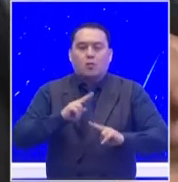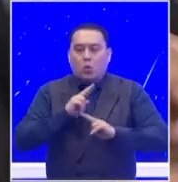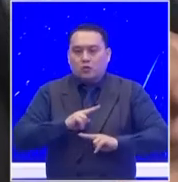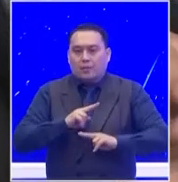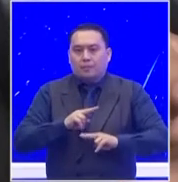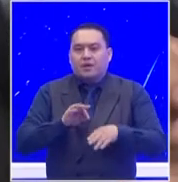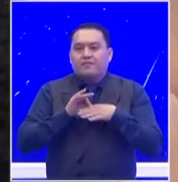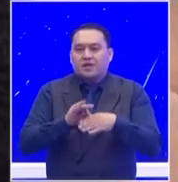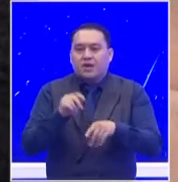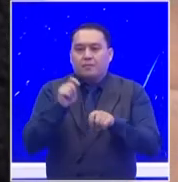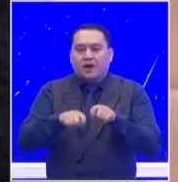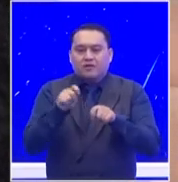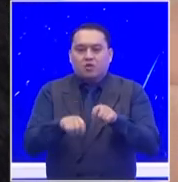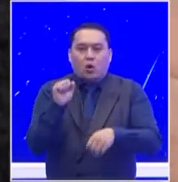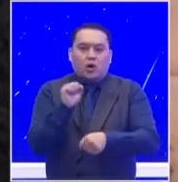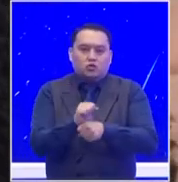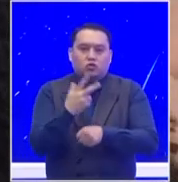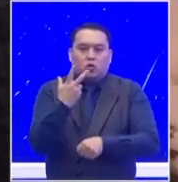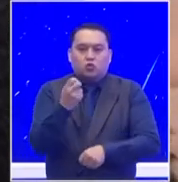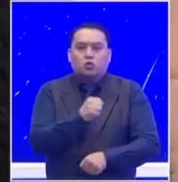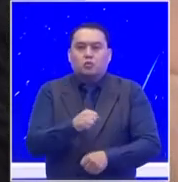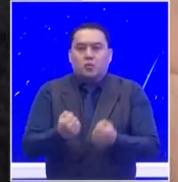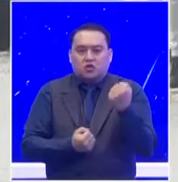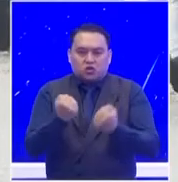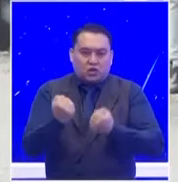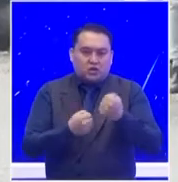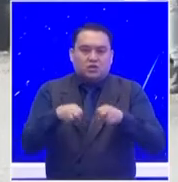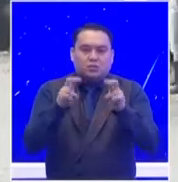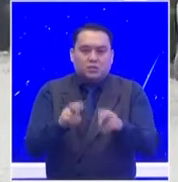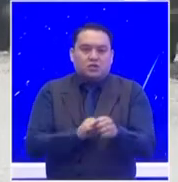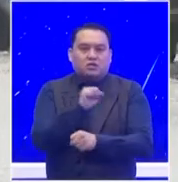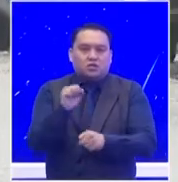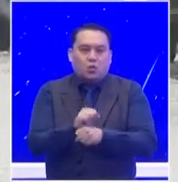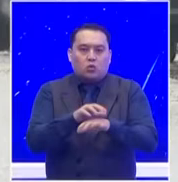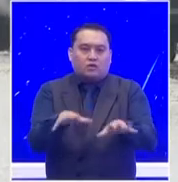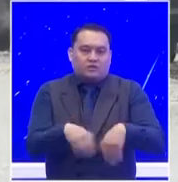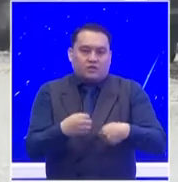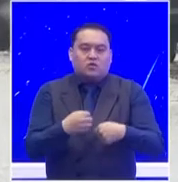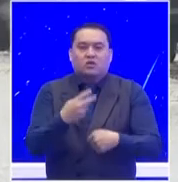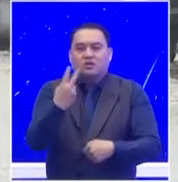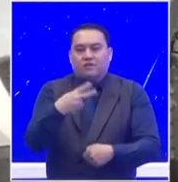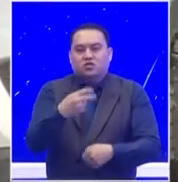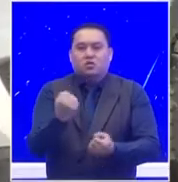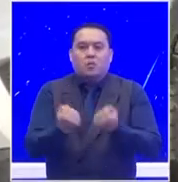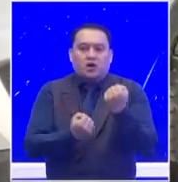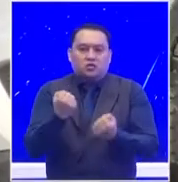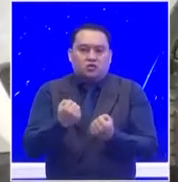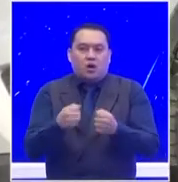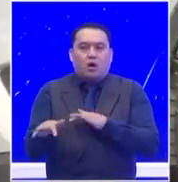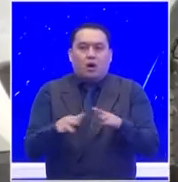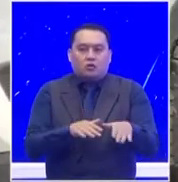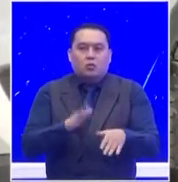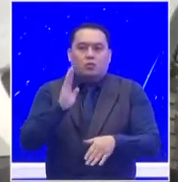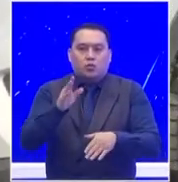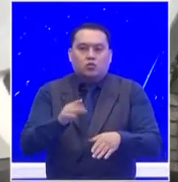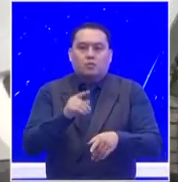время проведения рейда остановлено более 300 автомобилей. На спецавтостоянку выдворено порядка 20 машин. К слову, акция «Борышкер»